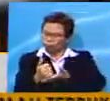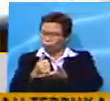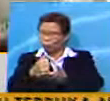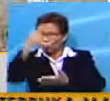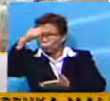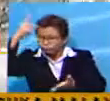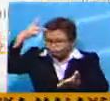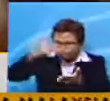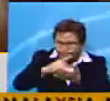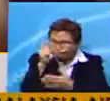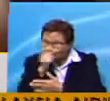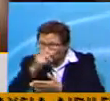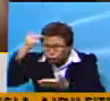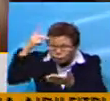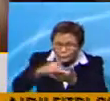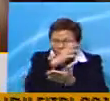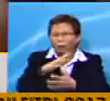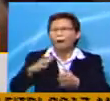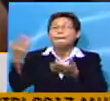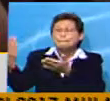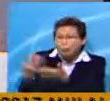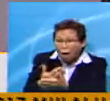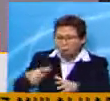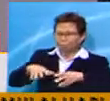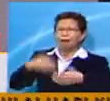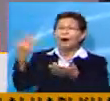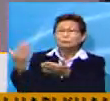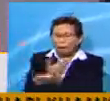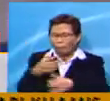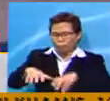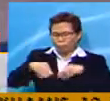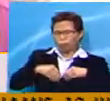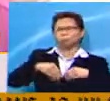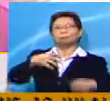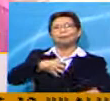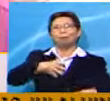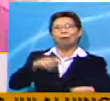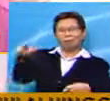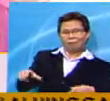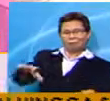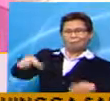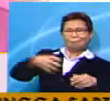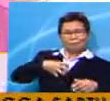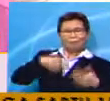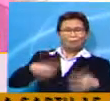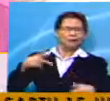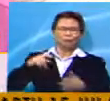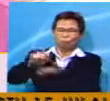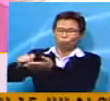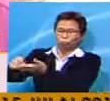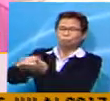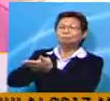mengesan penipuan sebaik sahaja menerima aduan daripada pihak terbabit. Di pihak kita melalui SKMM, kita akan cuba